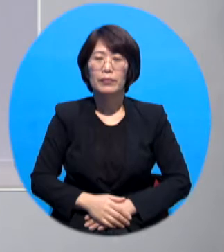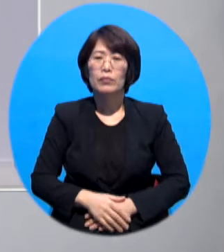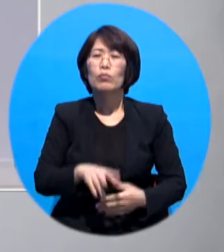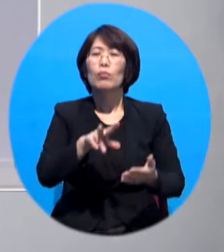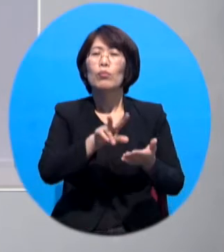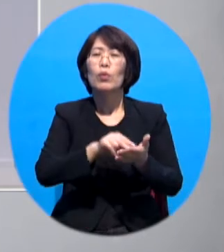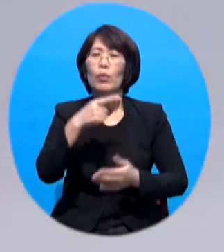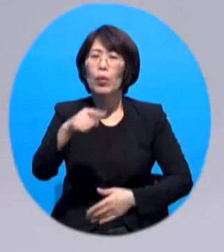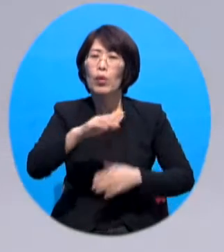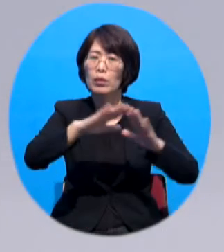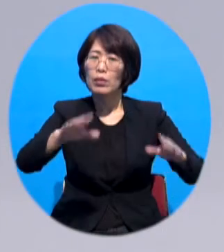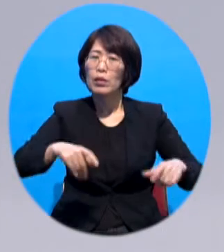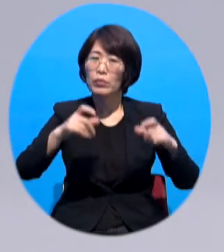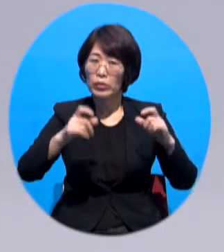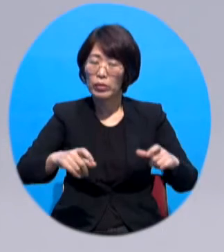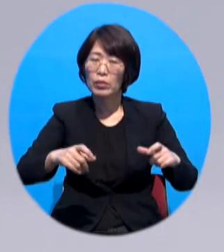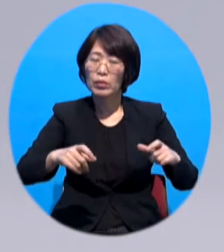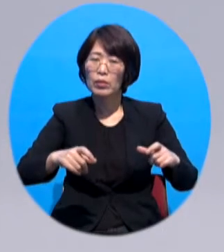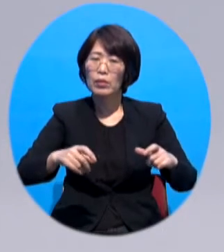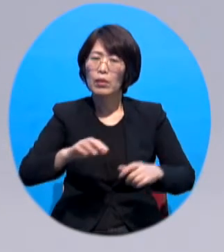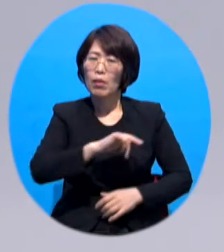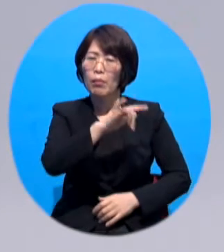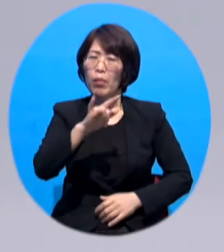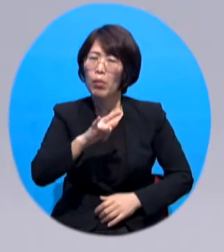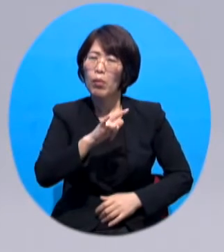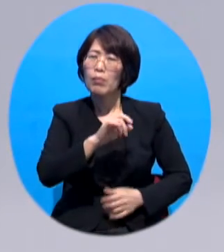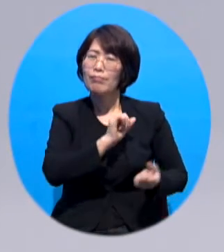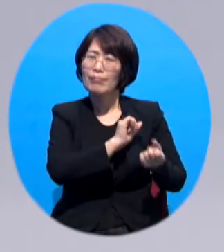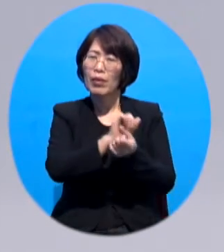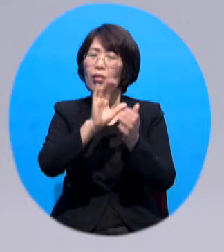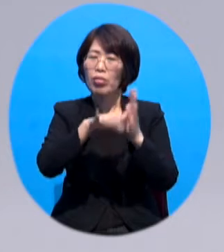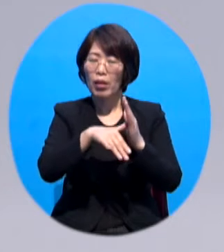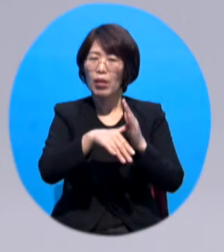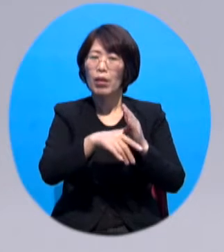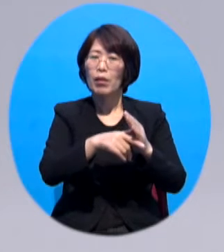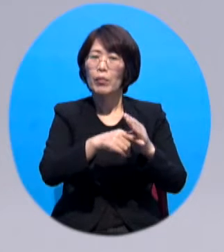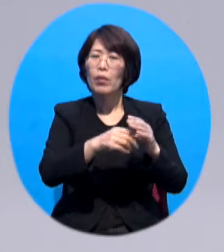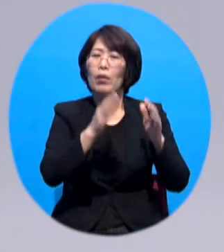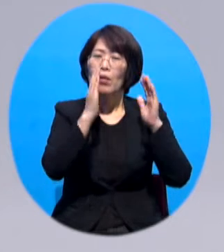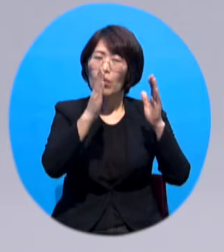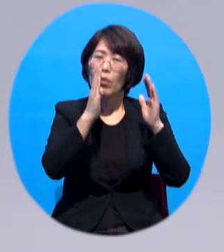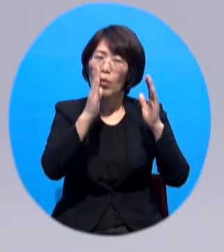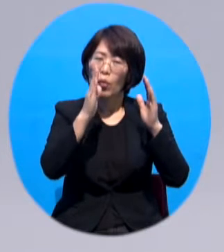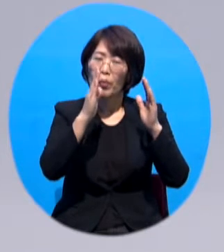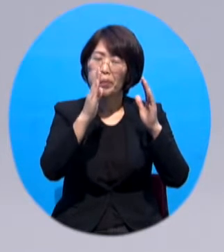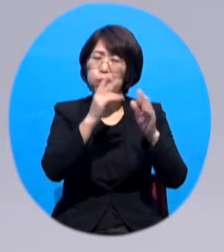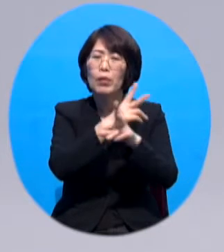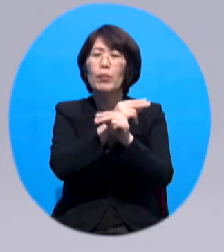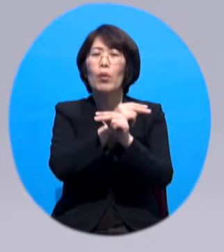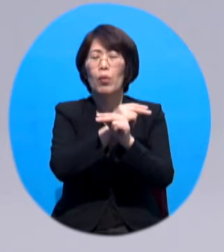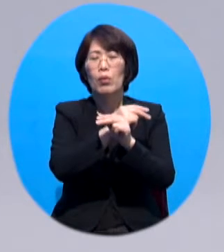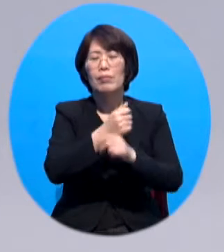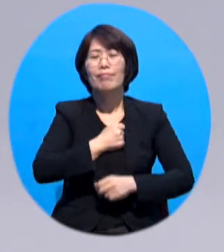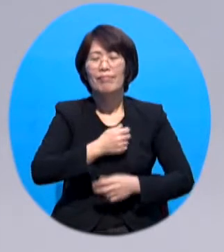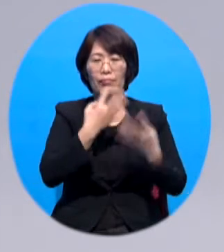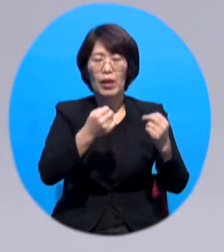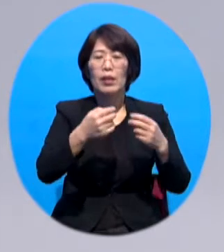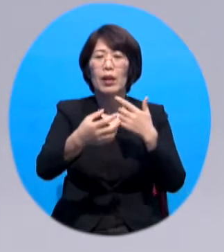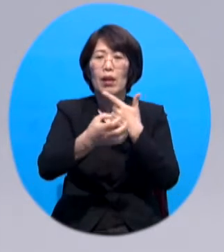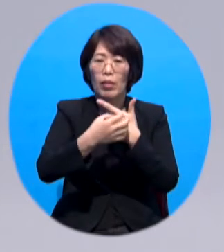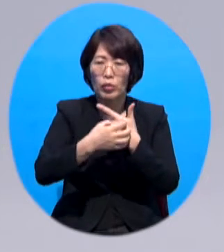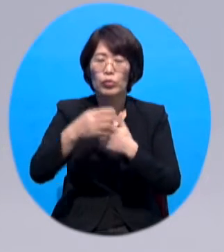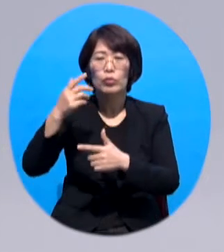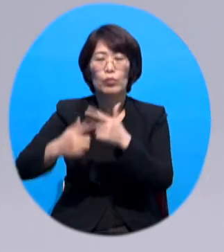문제는 전날에도 코로나 시기에 원격 학습 을 하셔서 답답한 아이들의 많았다는 것입니다 나중에 혁신도시가 있고요